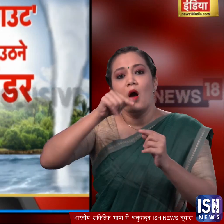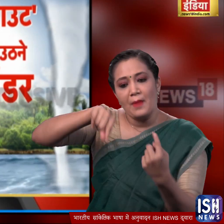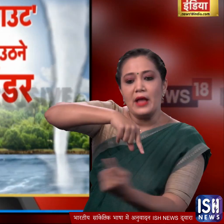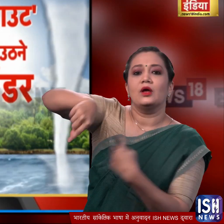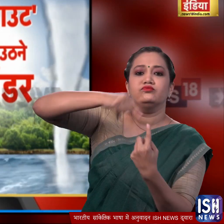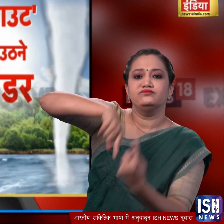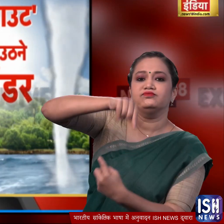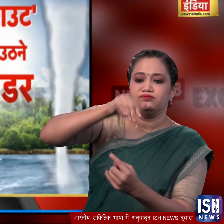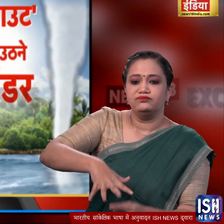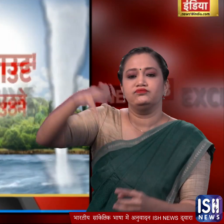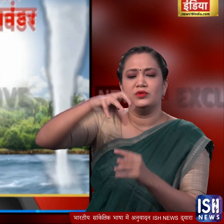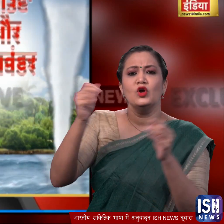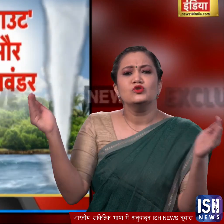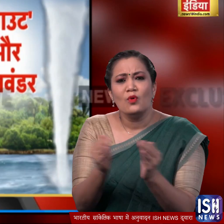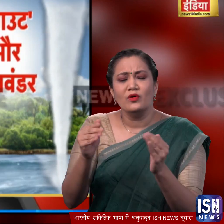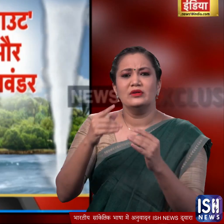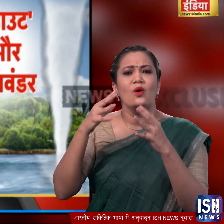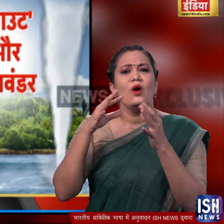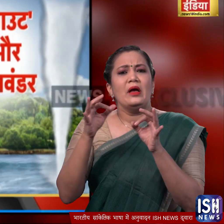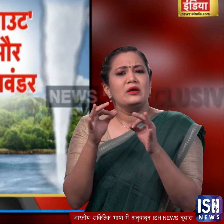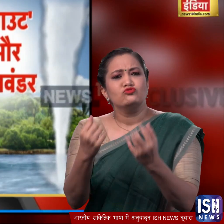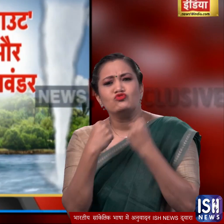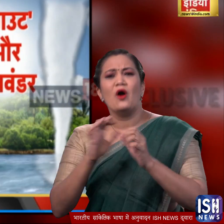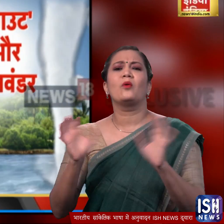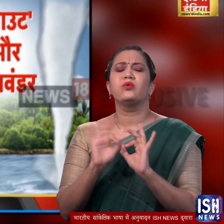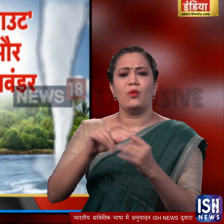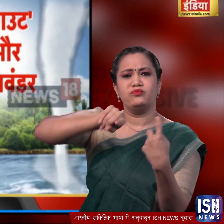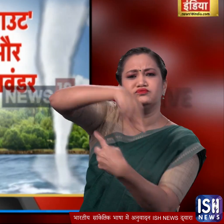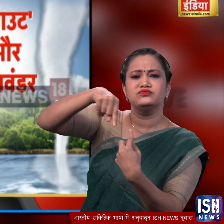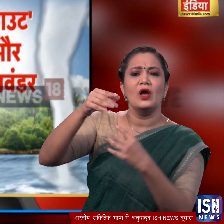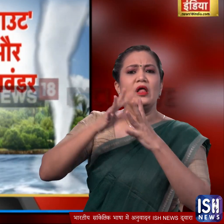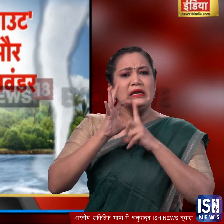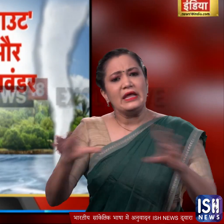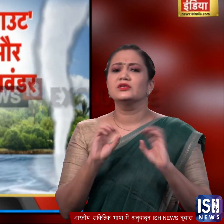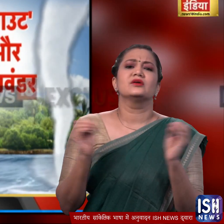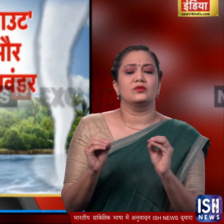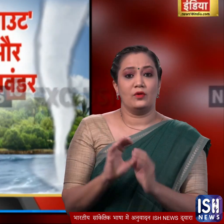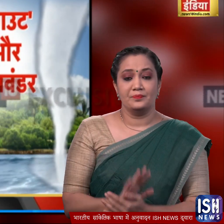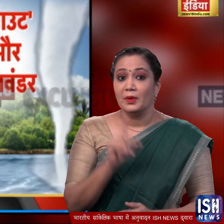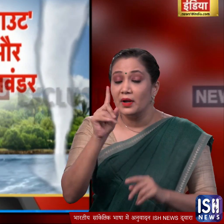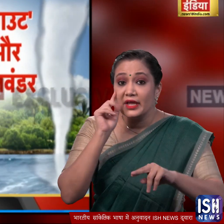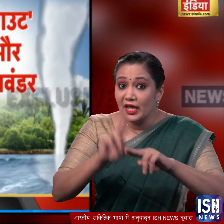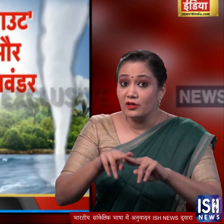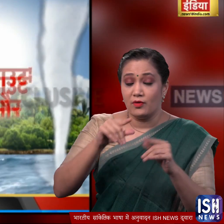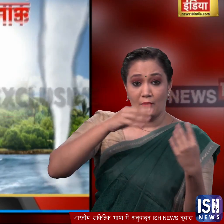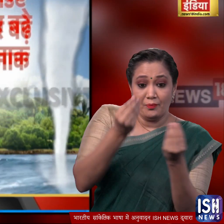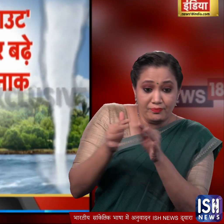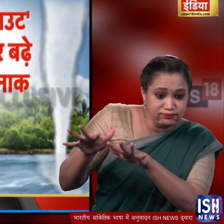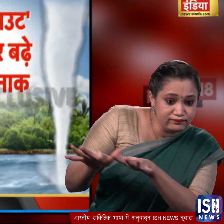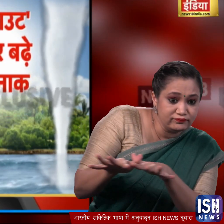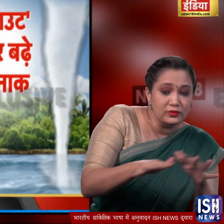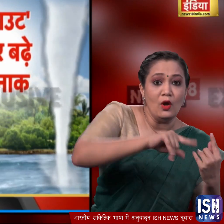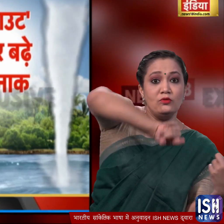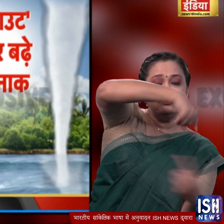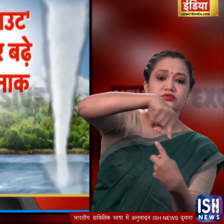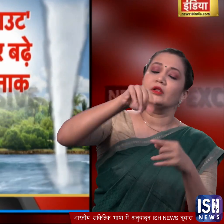सतह पर उठते हैं। वाटर स्पाउट छोटे और कमजोर बवंडर होते हैं जो खास नुकसान नहीं पहुंचाते। हाँ, लेकिन अगर ये जमीन की तरफ बढ़